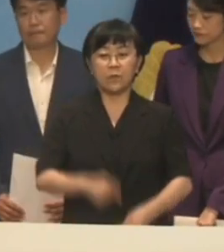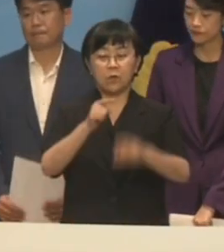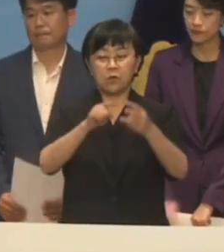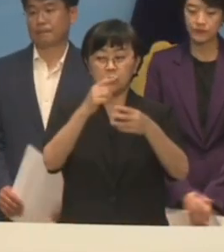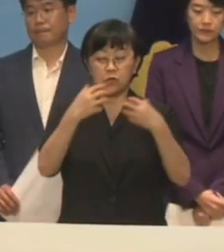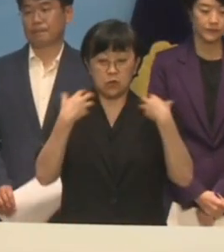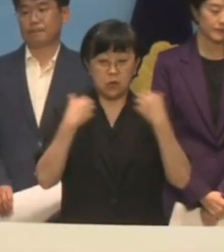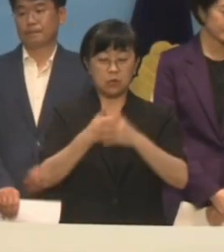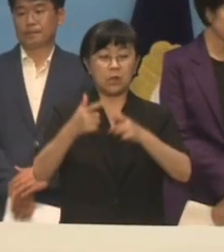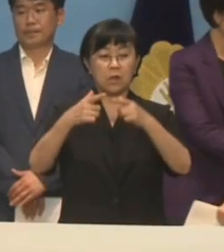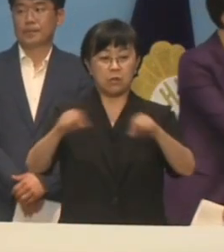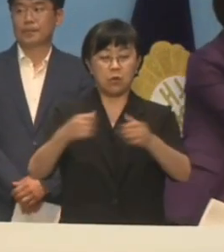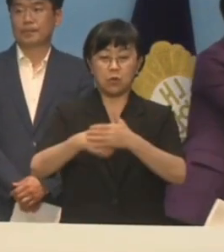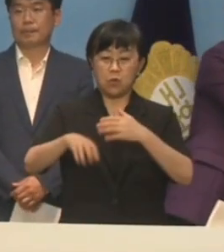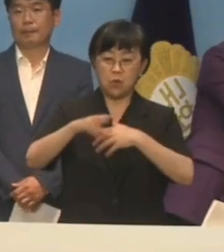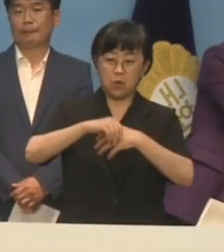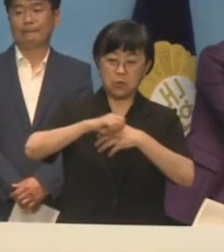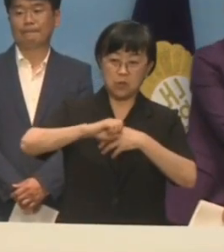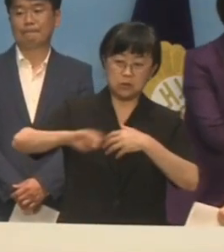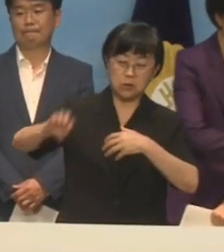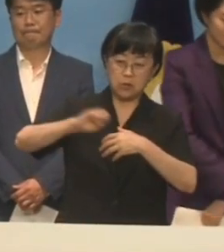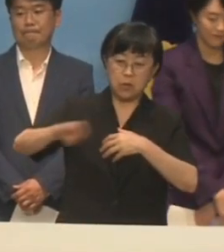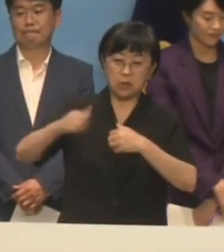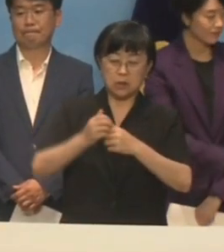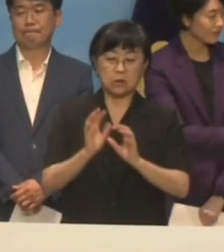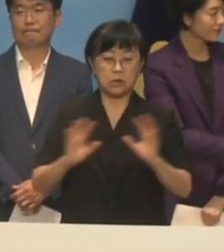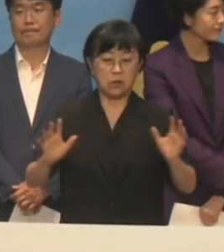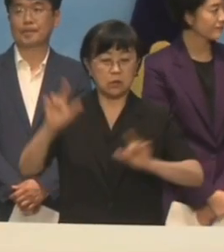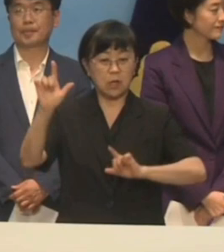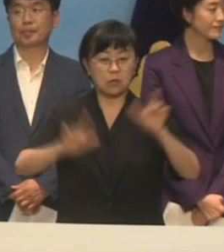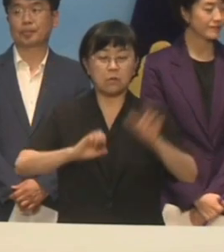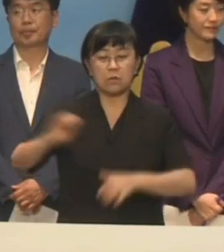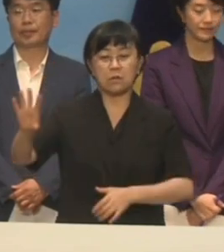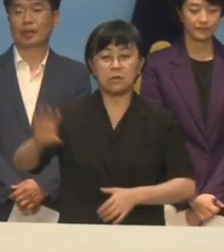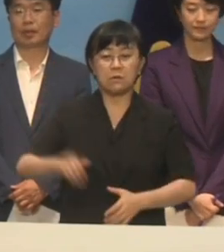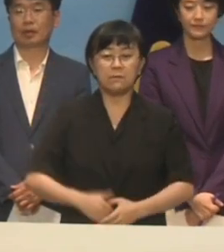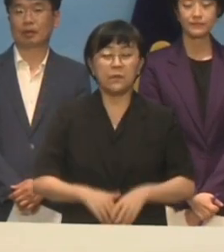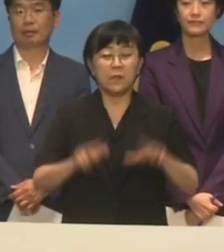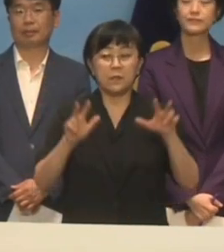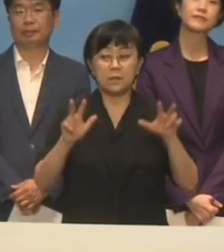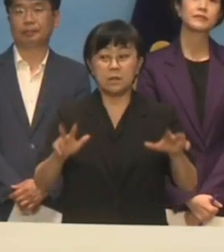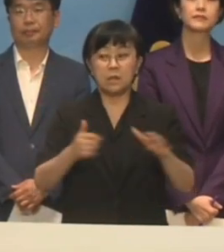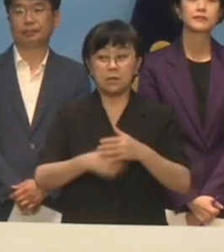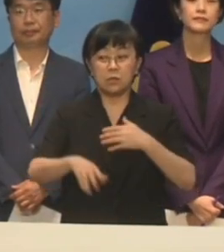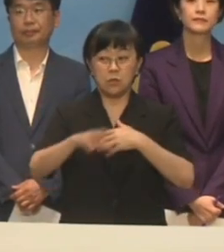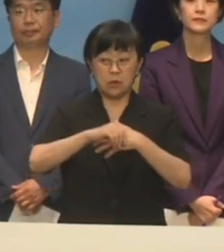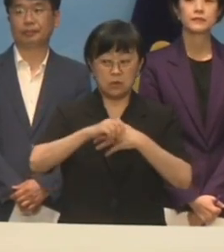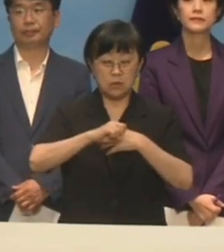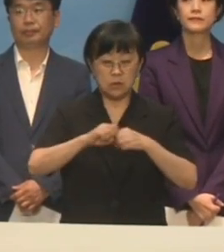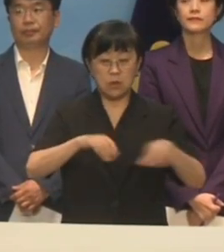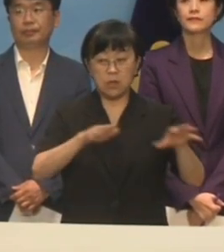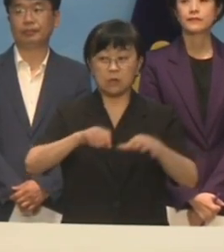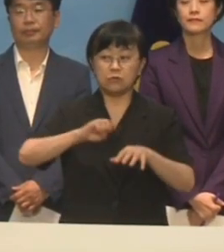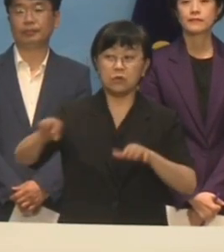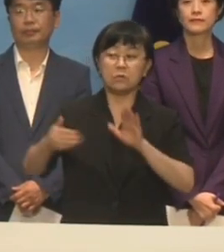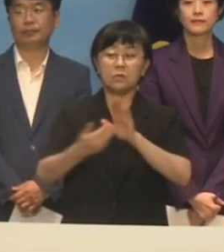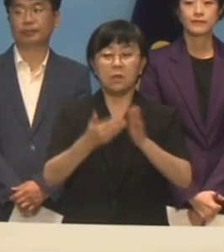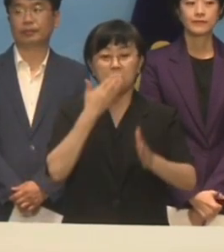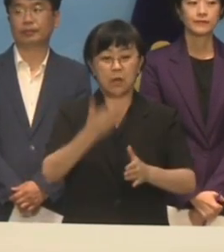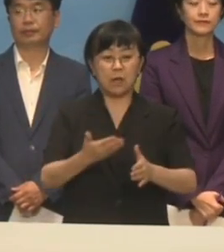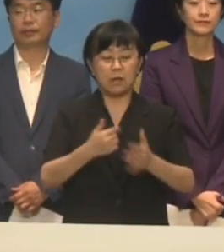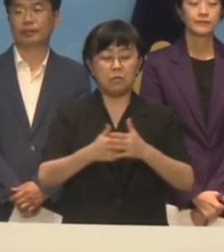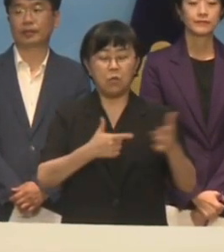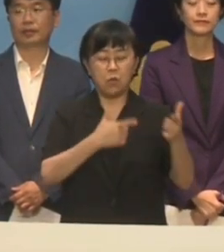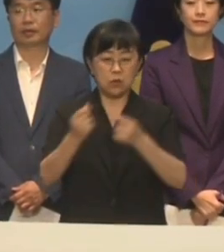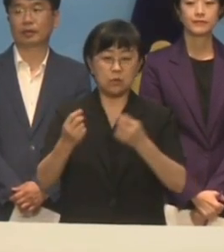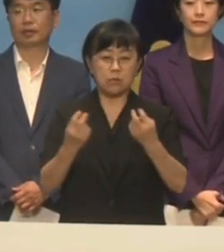윤석열 정부는 일본의 오염수 해양 투기에 들러리 서는 듯한 태도를 버리고 이제라도 오염수 해양 투기를 막을 수 있는